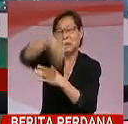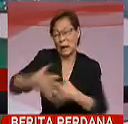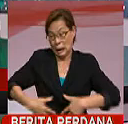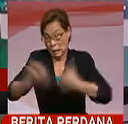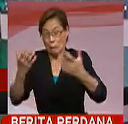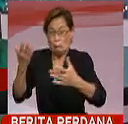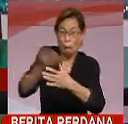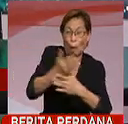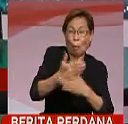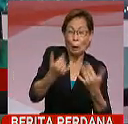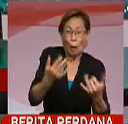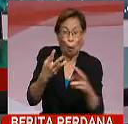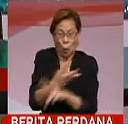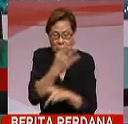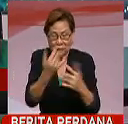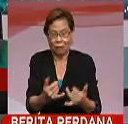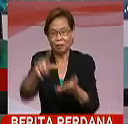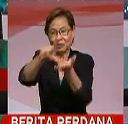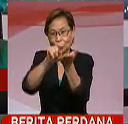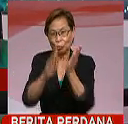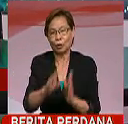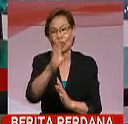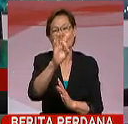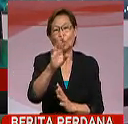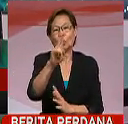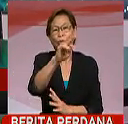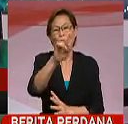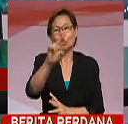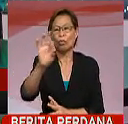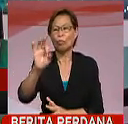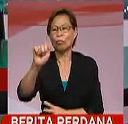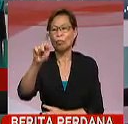semakin kritikal. Kita ikuti laporan wartawan Novatin Shakila Badu.